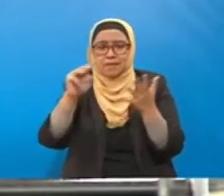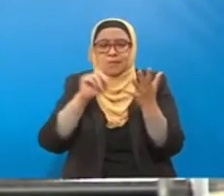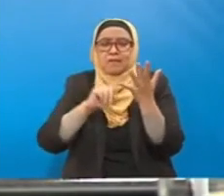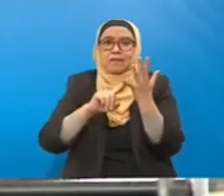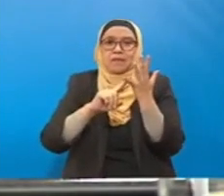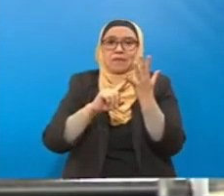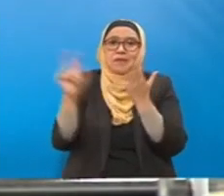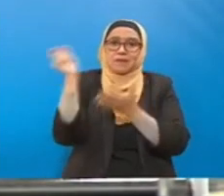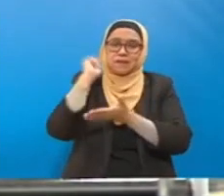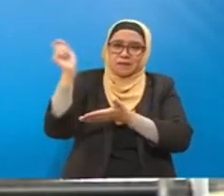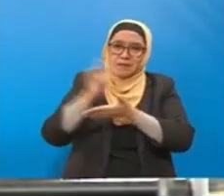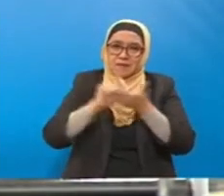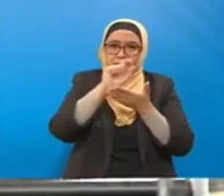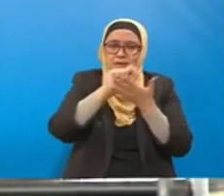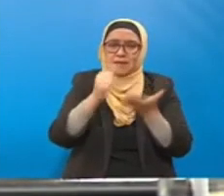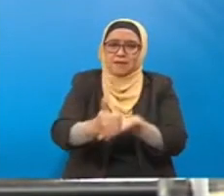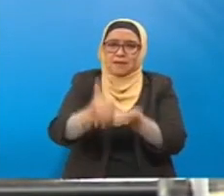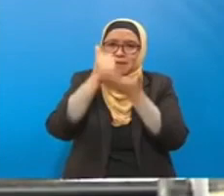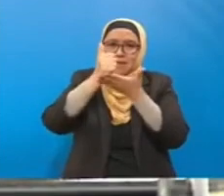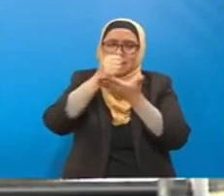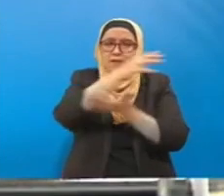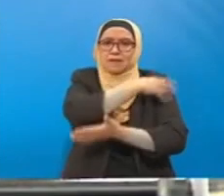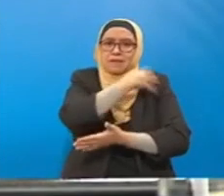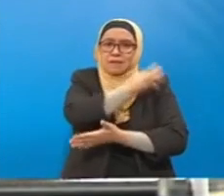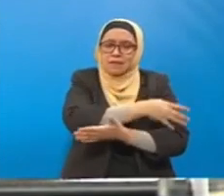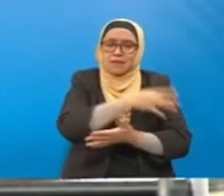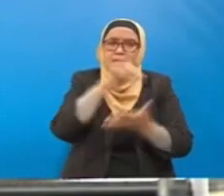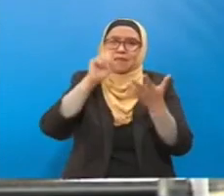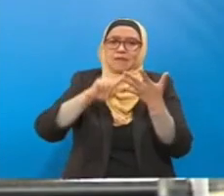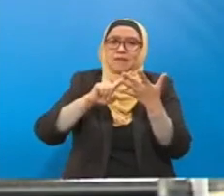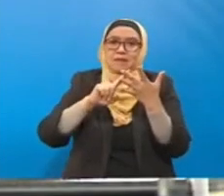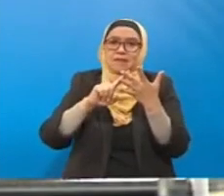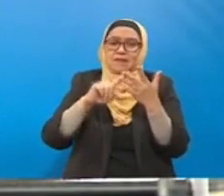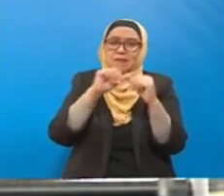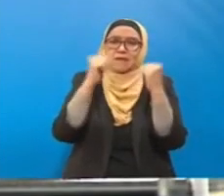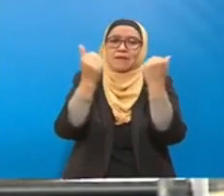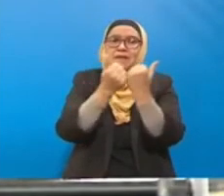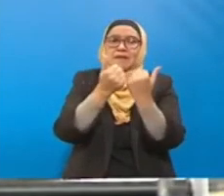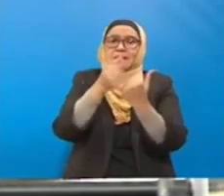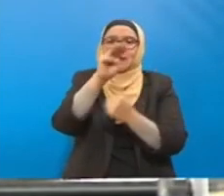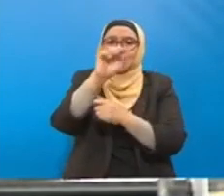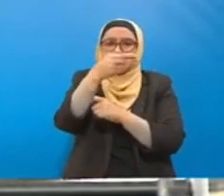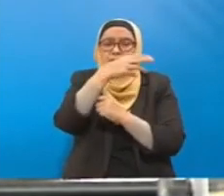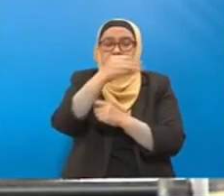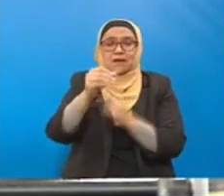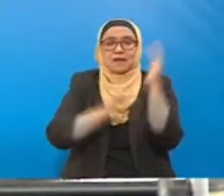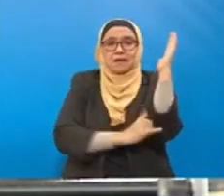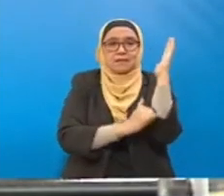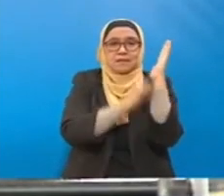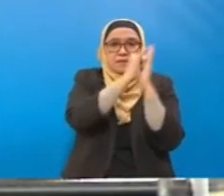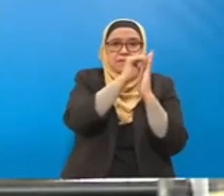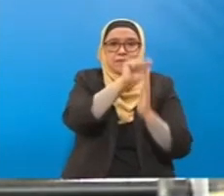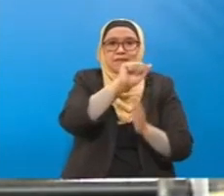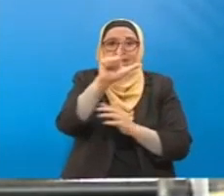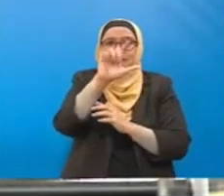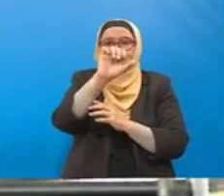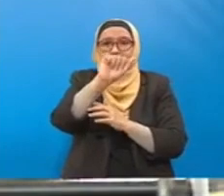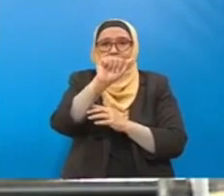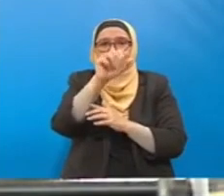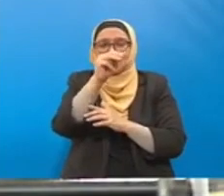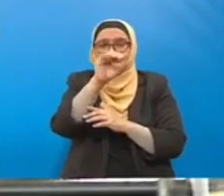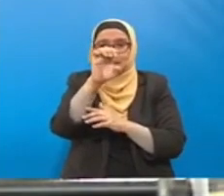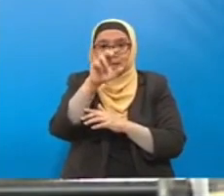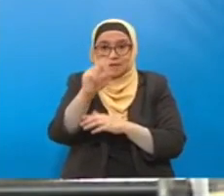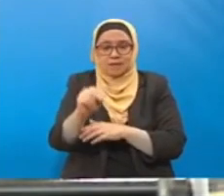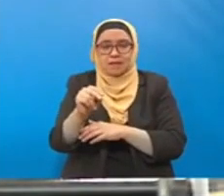Palestine pertumbuhan wilayah Ummah Malaysia oneshoot dan Yayasan Al Amin mereka ini telah kita luluskan